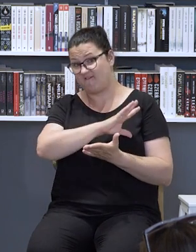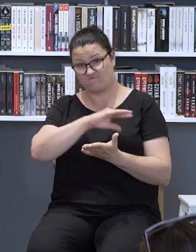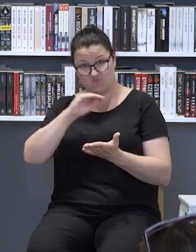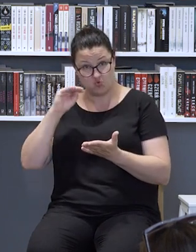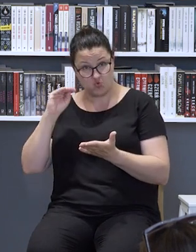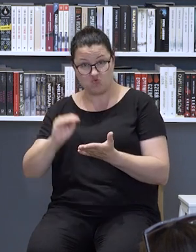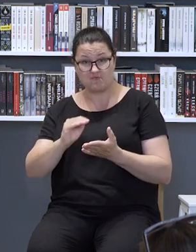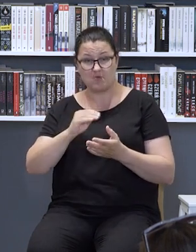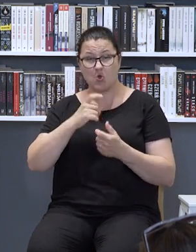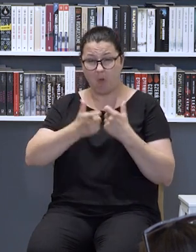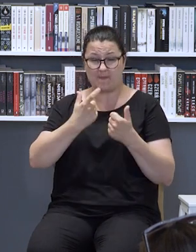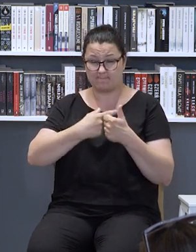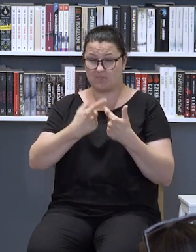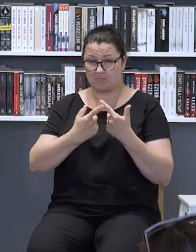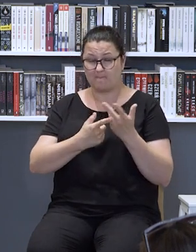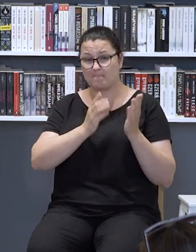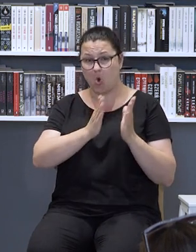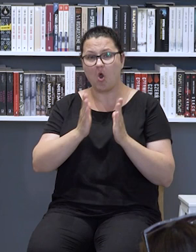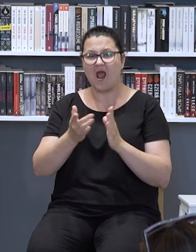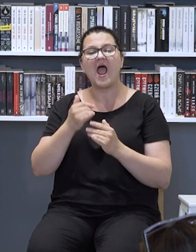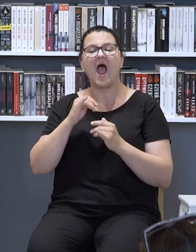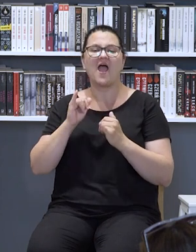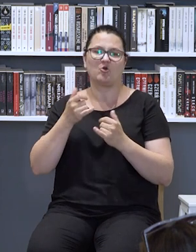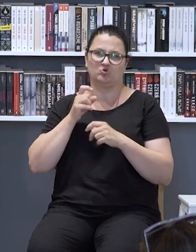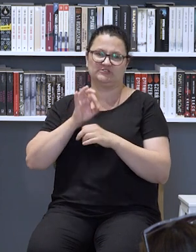te same czynności wykonywane jako tortury.